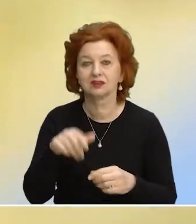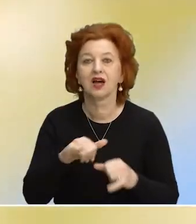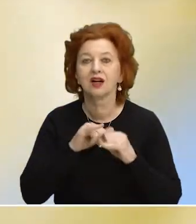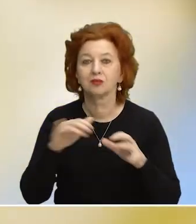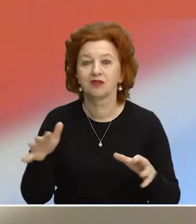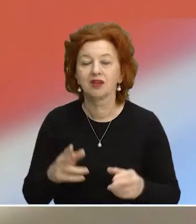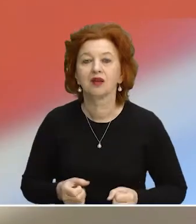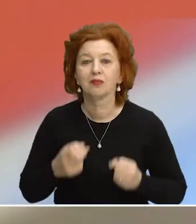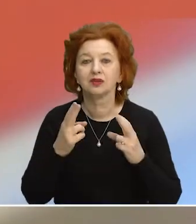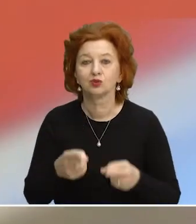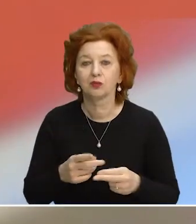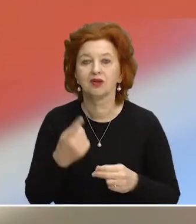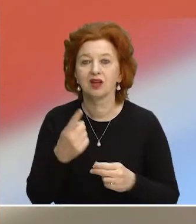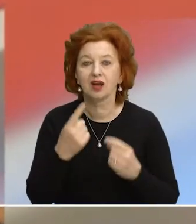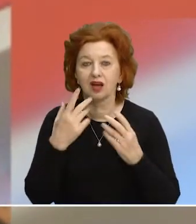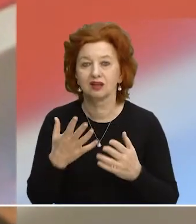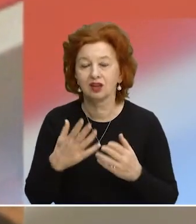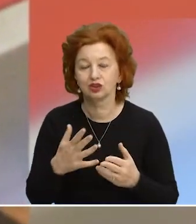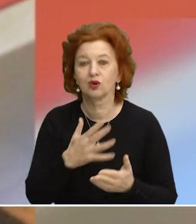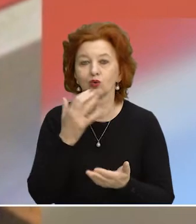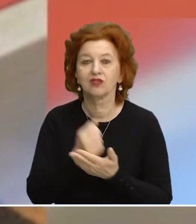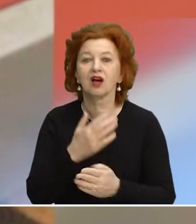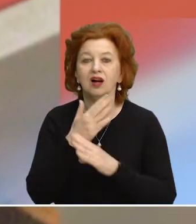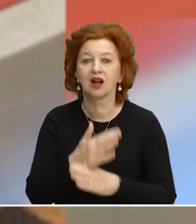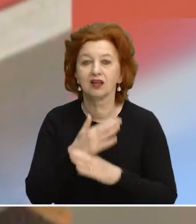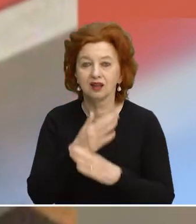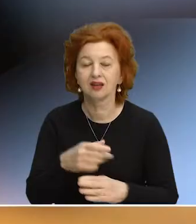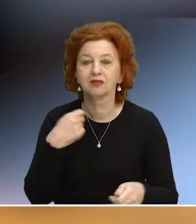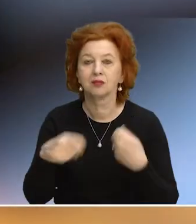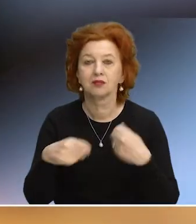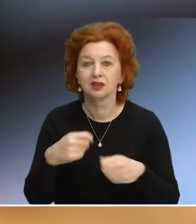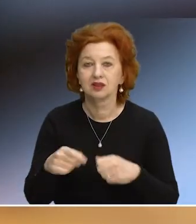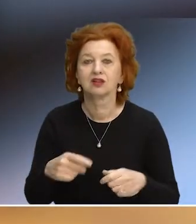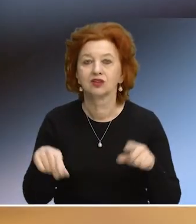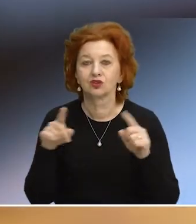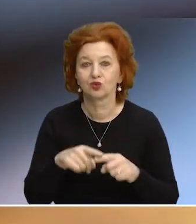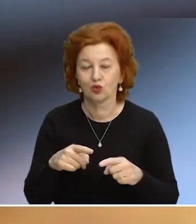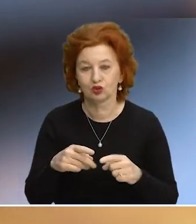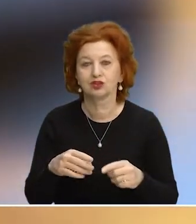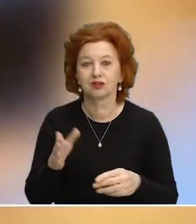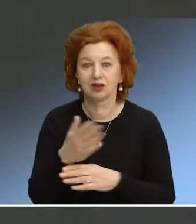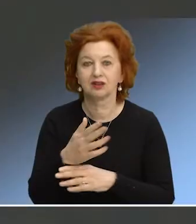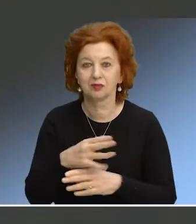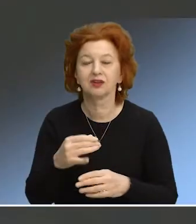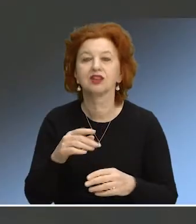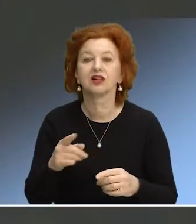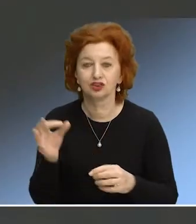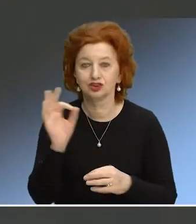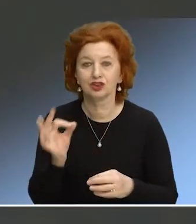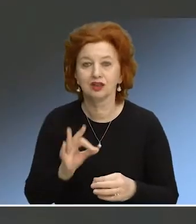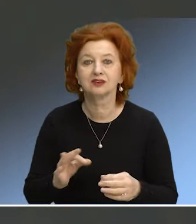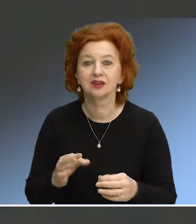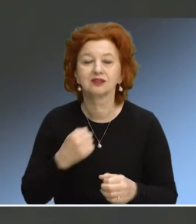из распространенных преступлений является изготовление, хранение, перевозка или сбыт фальшивых денег и ценных бумаг. Чаще